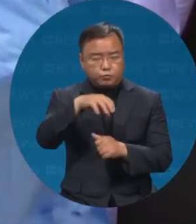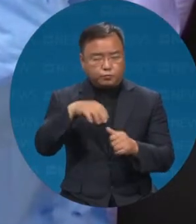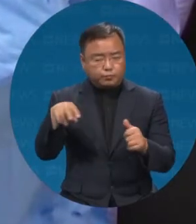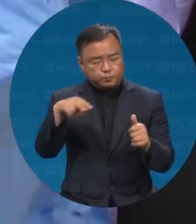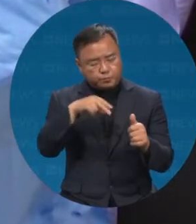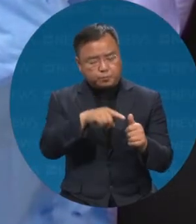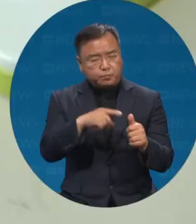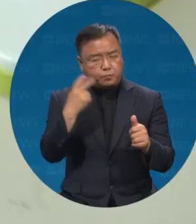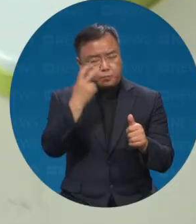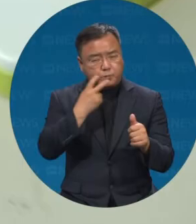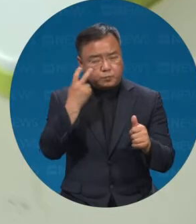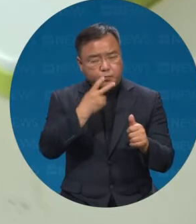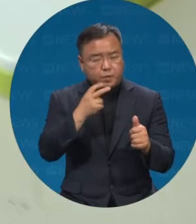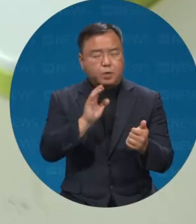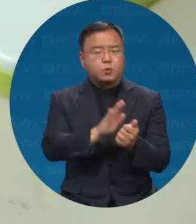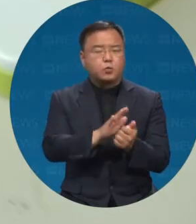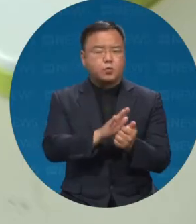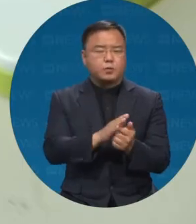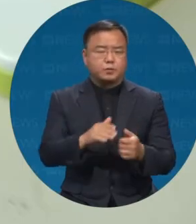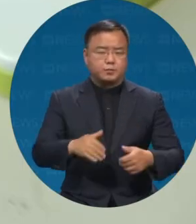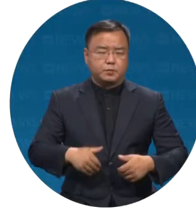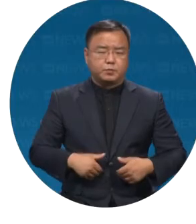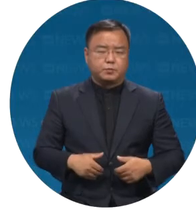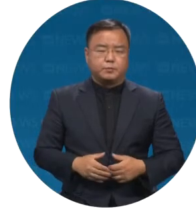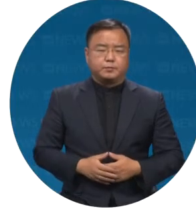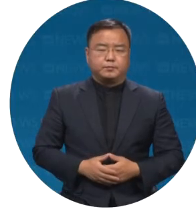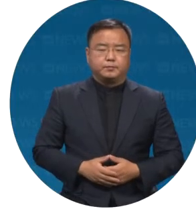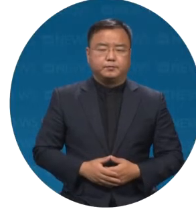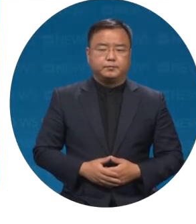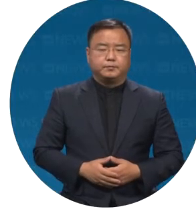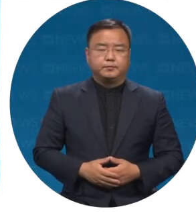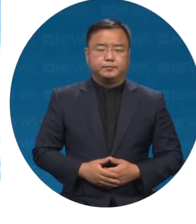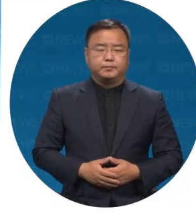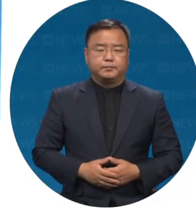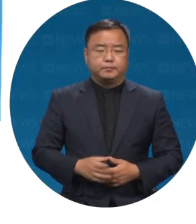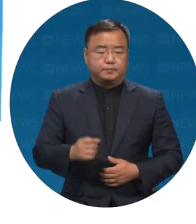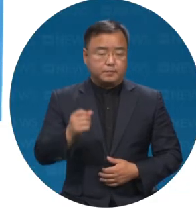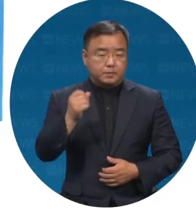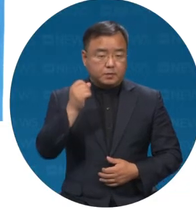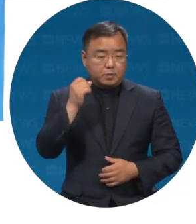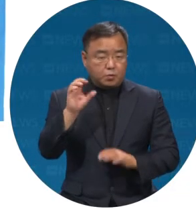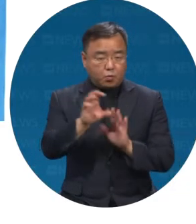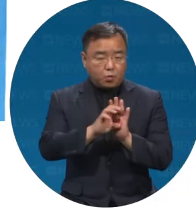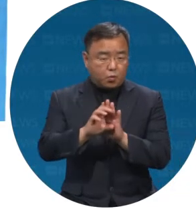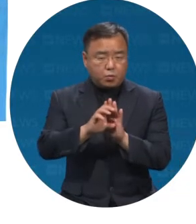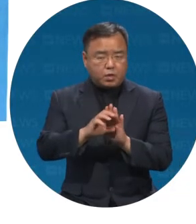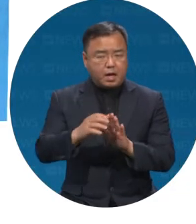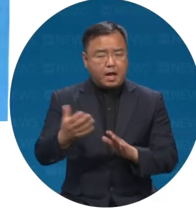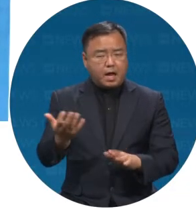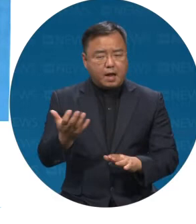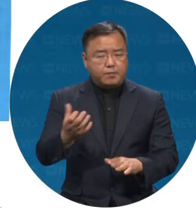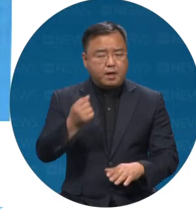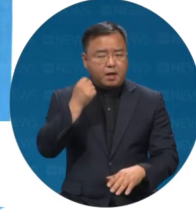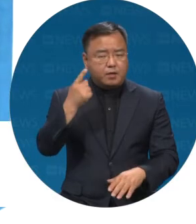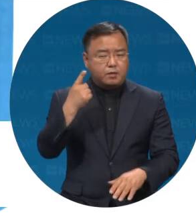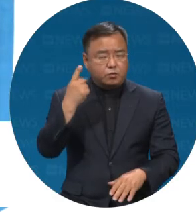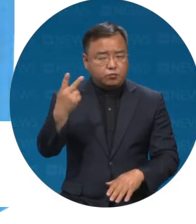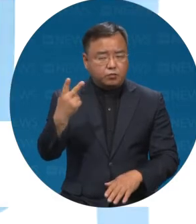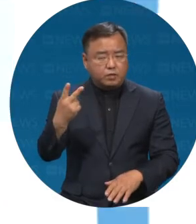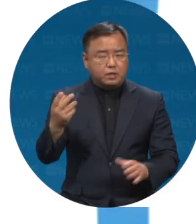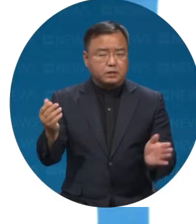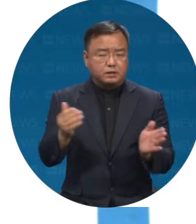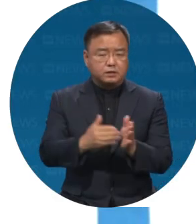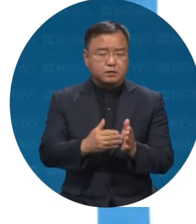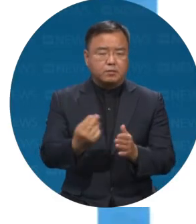관찰과 개입이 중요하다고 강조합니다 만 한 두 달밖에 안됐는데 아이가 숨쉬기 를 너무 답답해 한다